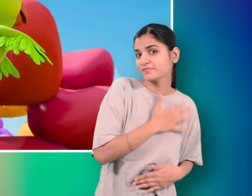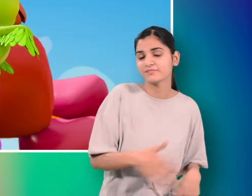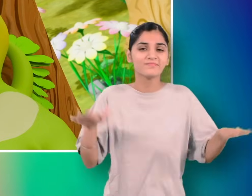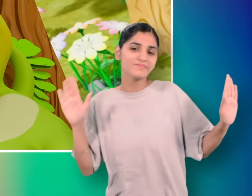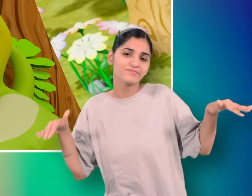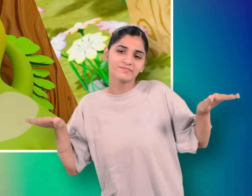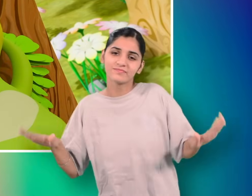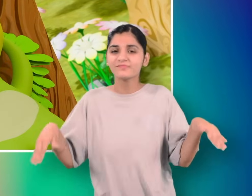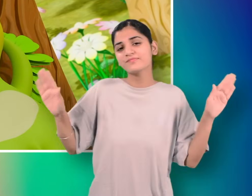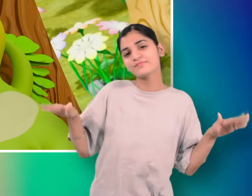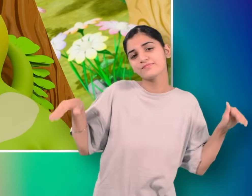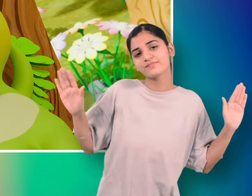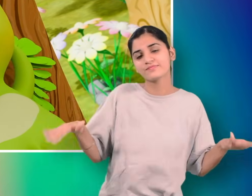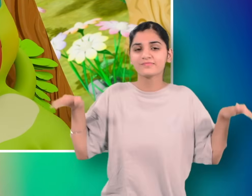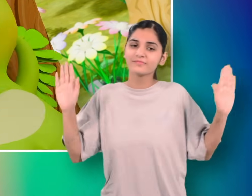हूँ।